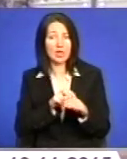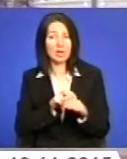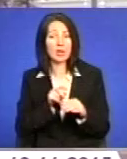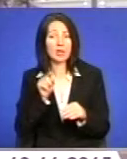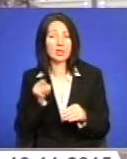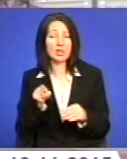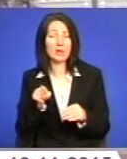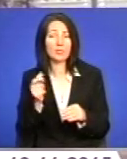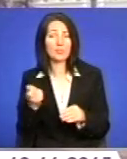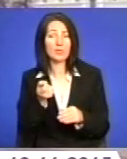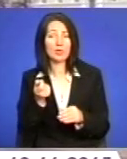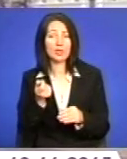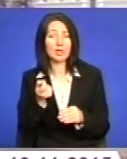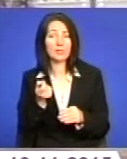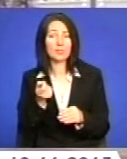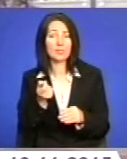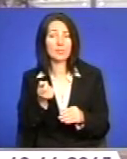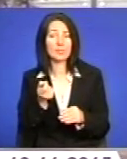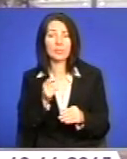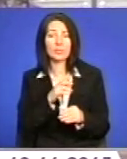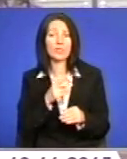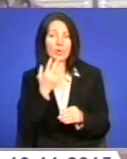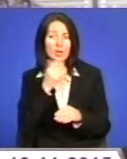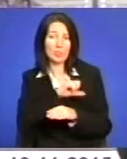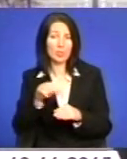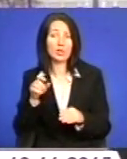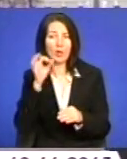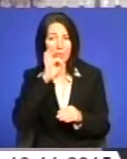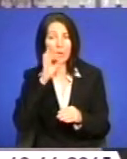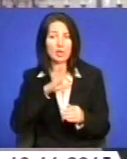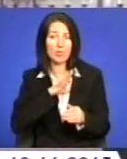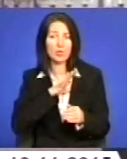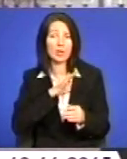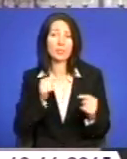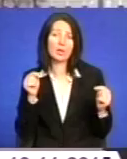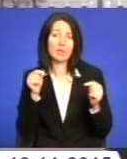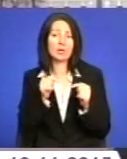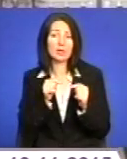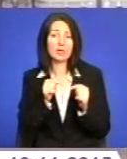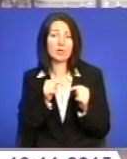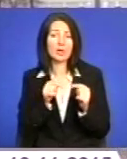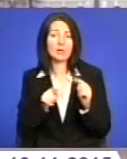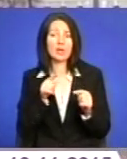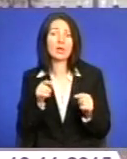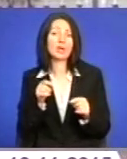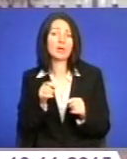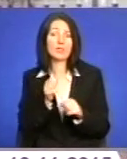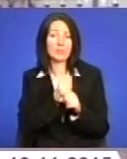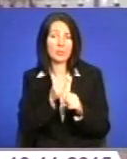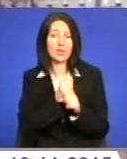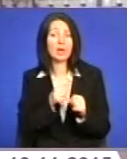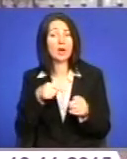там трошки якби не наші препарати були. Ну, відповідно, деякі в цих фармацевтичних точках